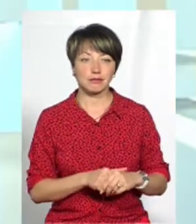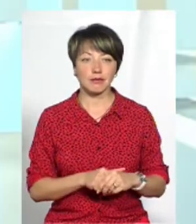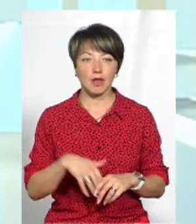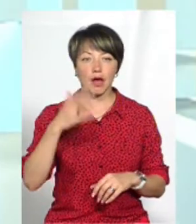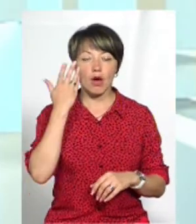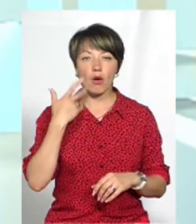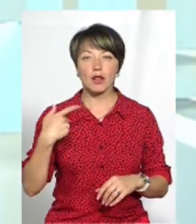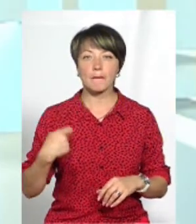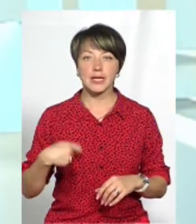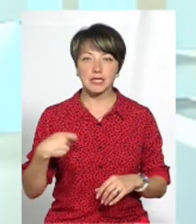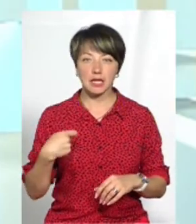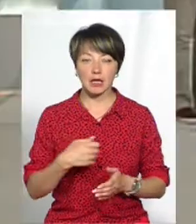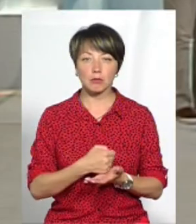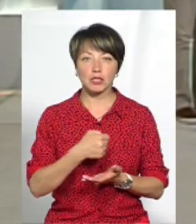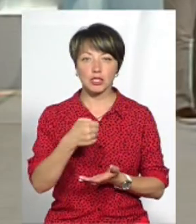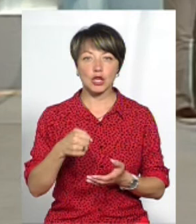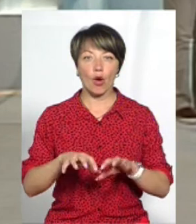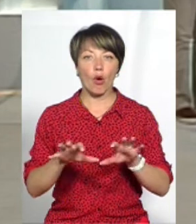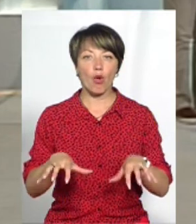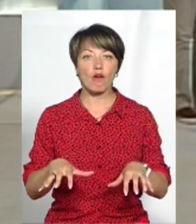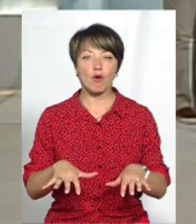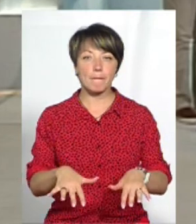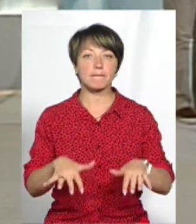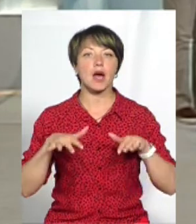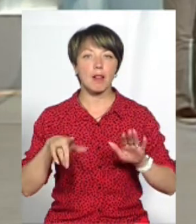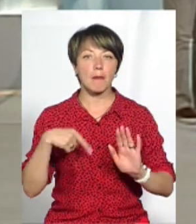Коли президент призначає голову парламенту?